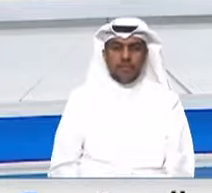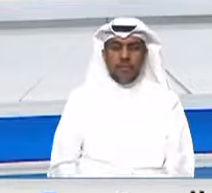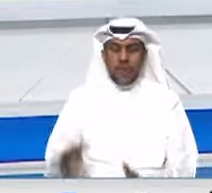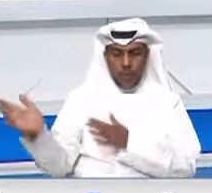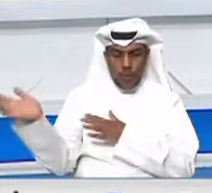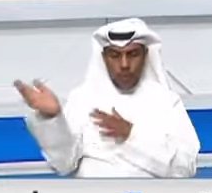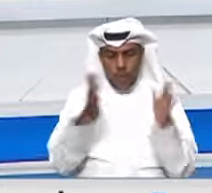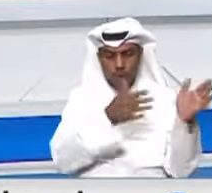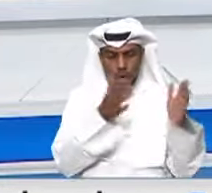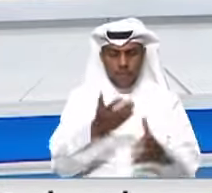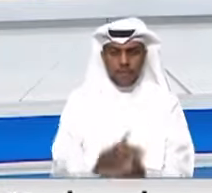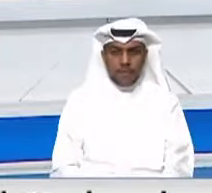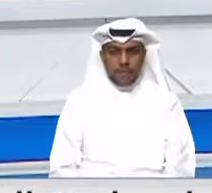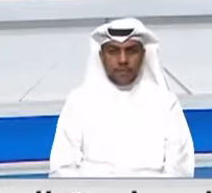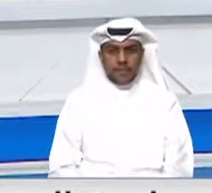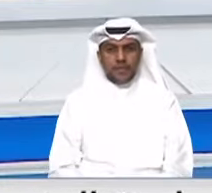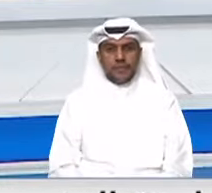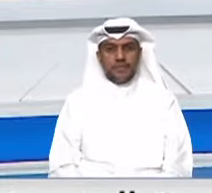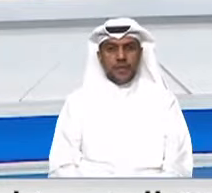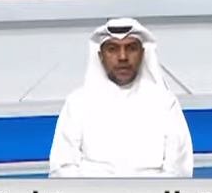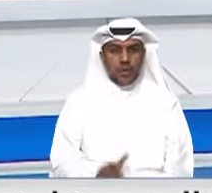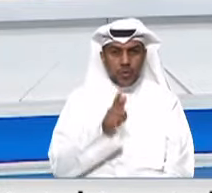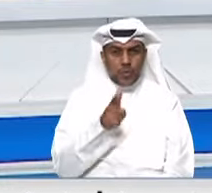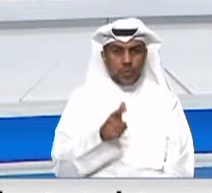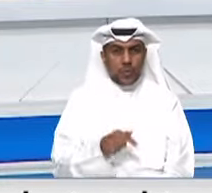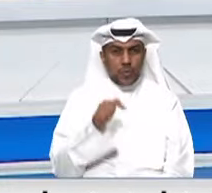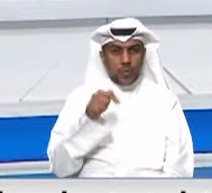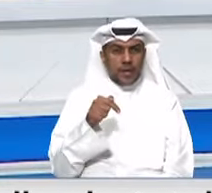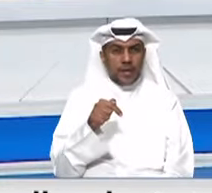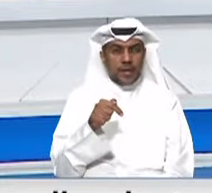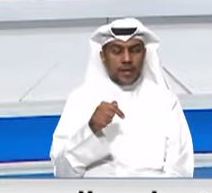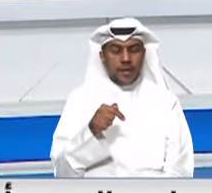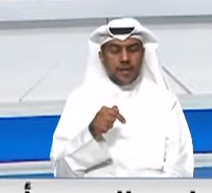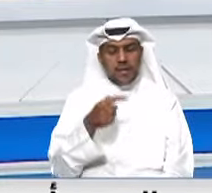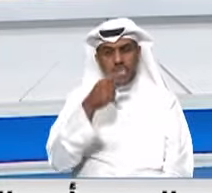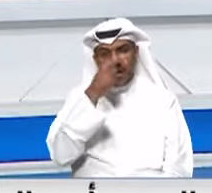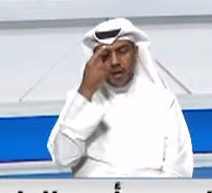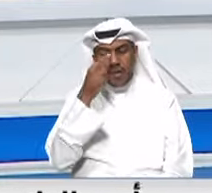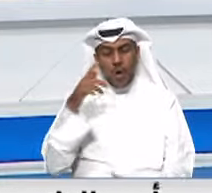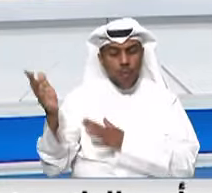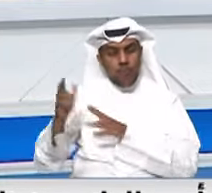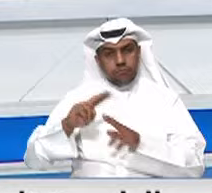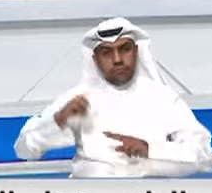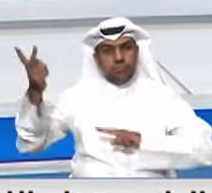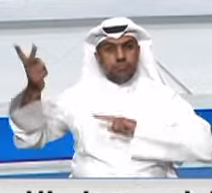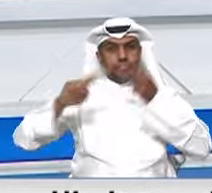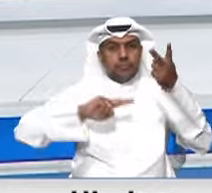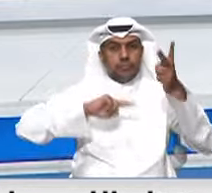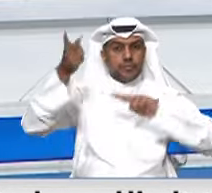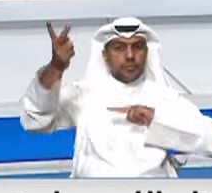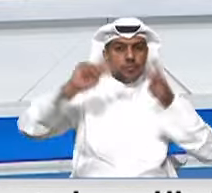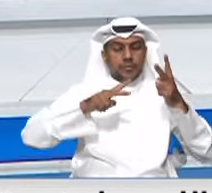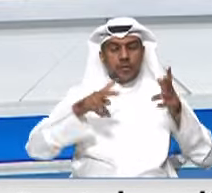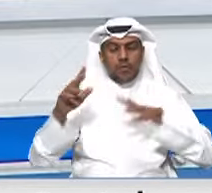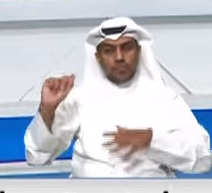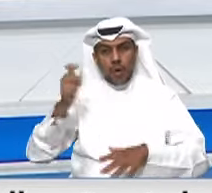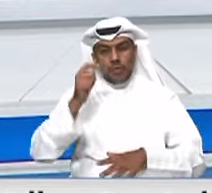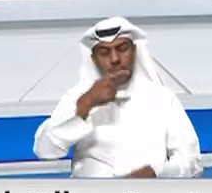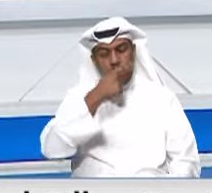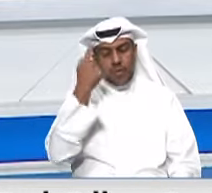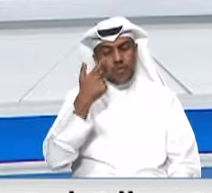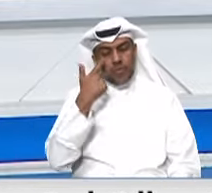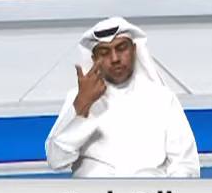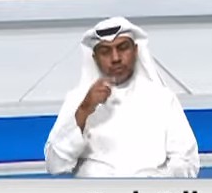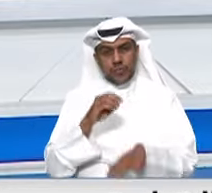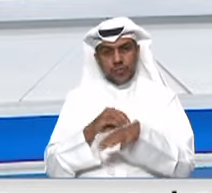الرياح. أيضا لا ننسى أعزائي المشاهدين أن الآن هذه فترة السرايات والتقلبات الجوية تكون سريعة، وأيضا من